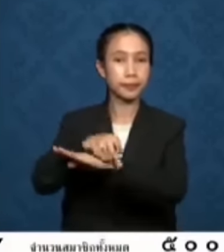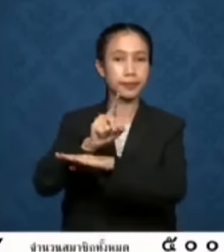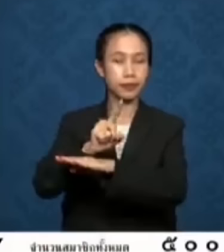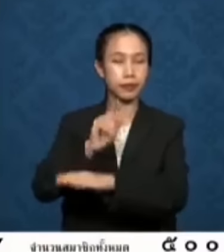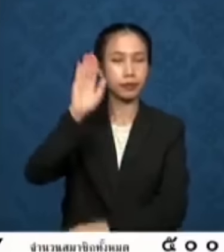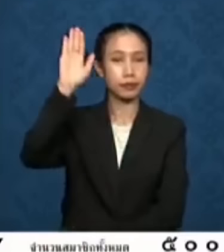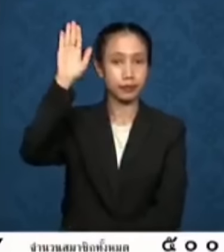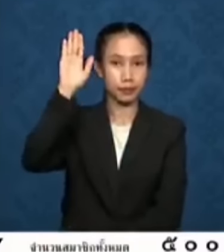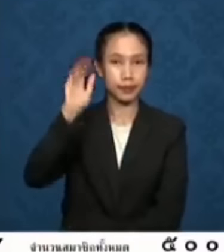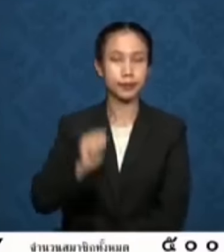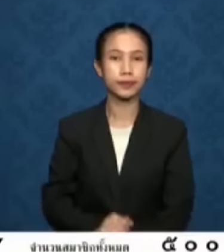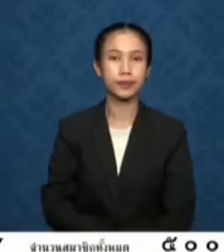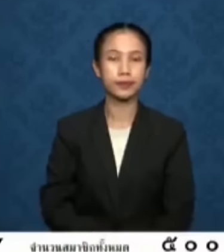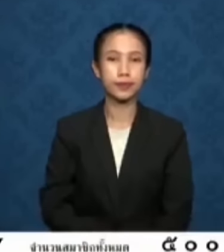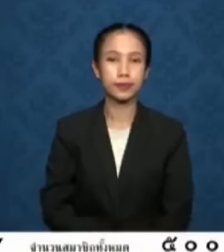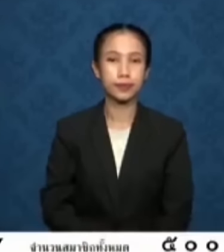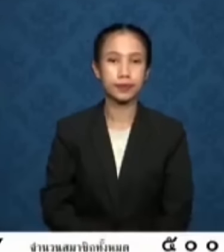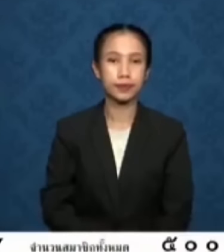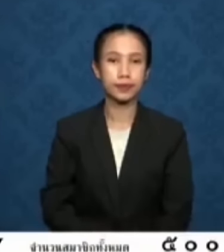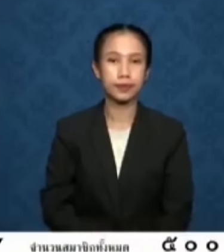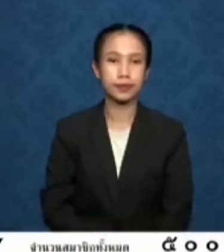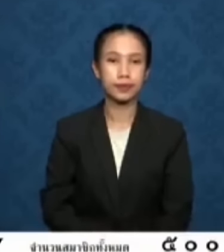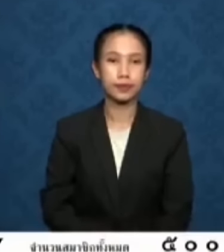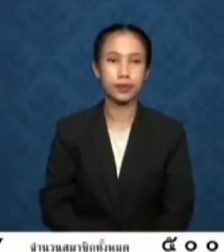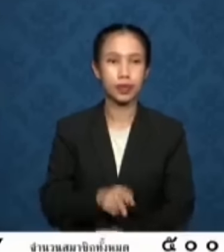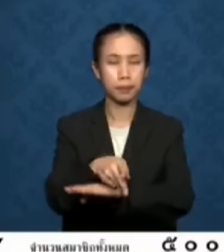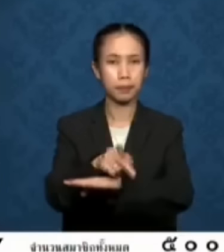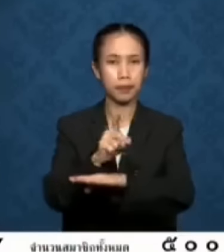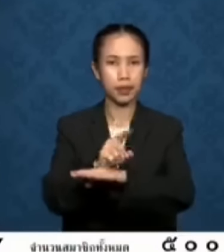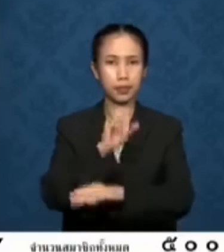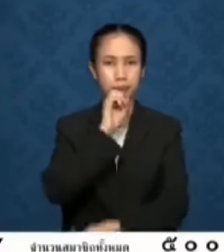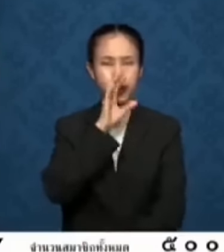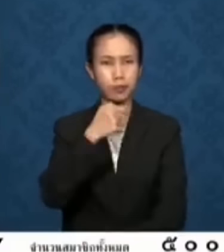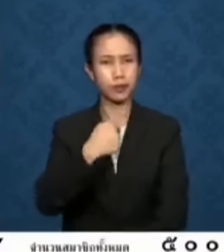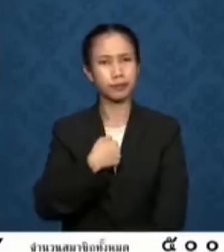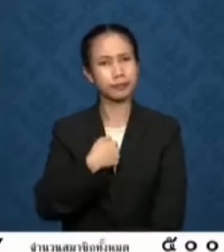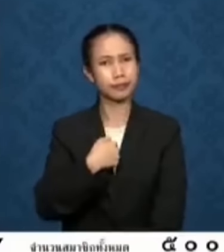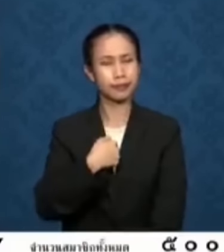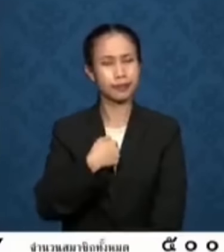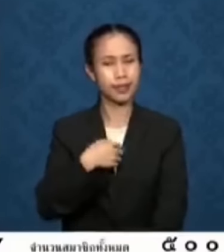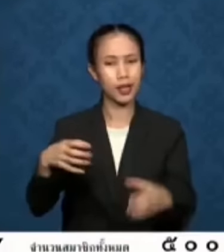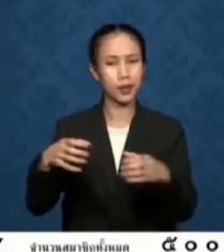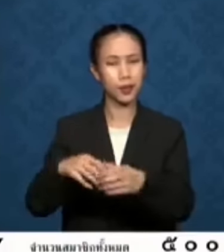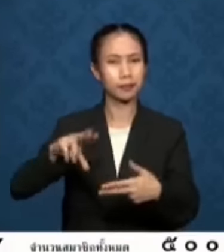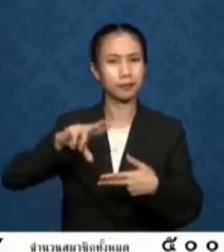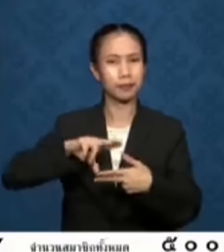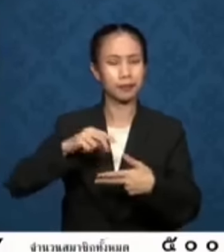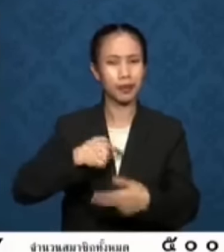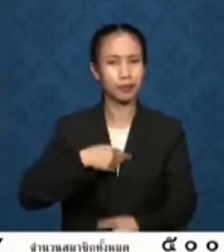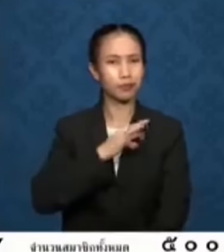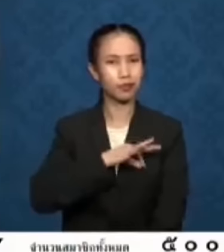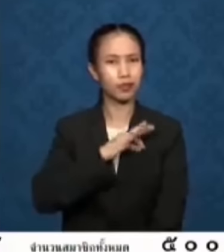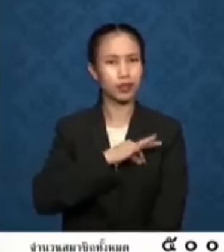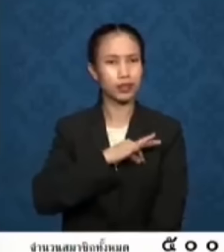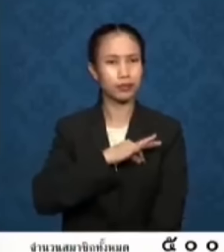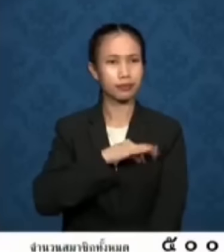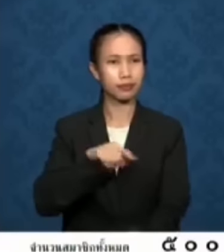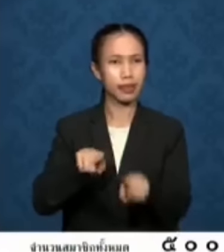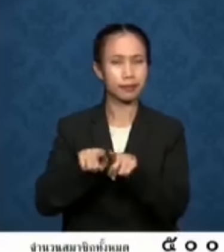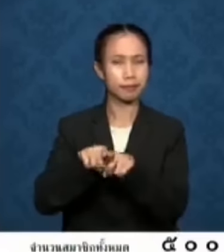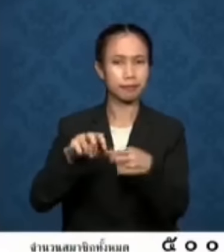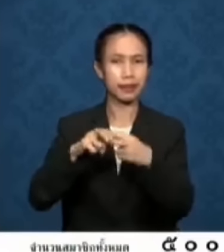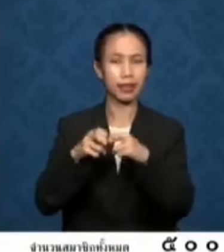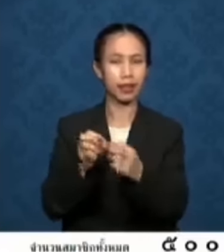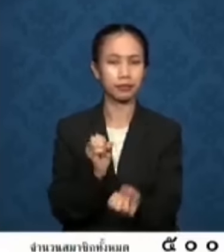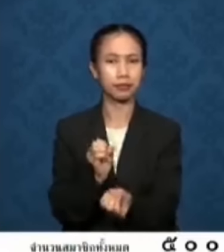ที่ต้องไปอาศัยห้องพยาบาลแทนที่จะได้มีห้องรับรองอย่างสมเกียรติกับรัฐสภาที่ใช้เงินของประช